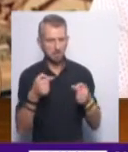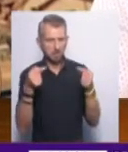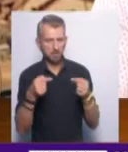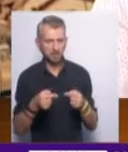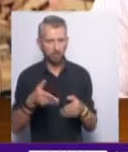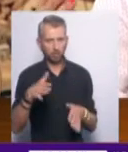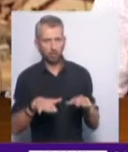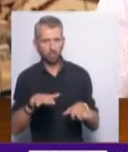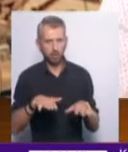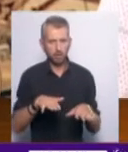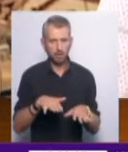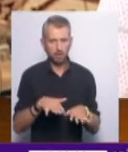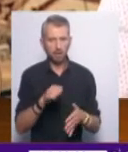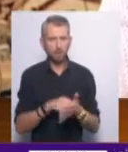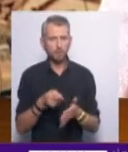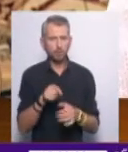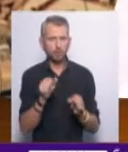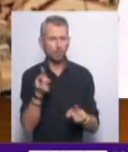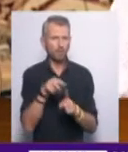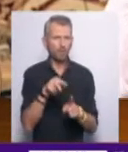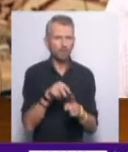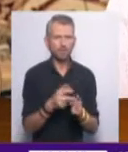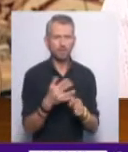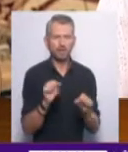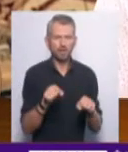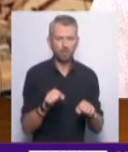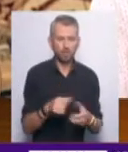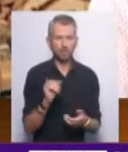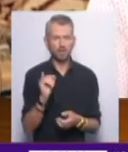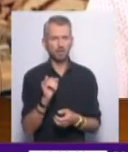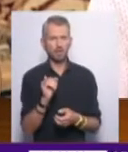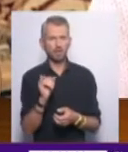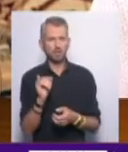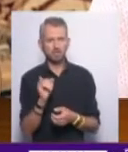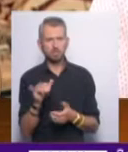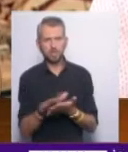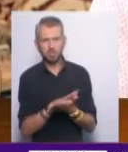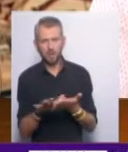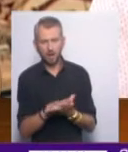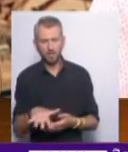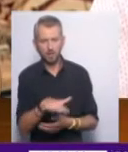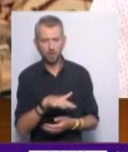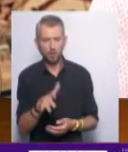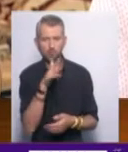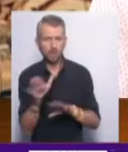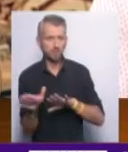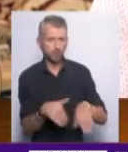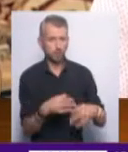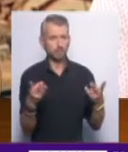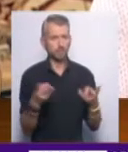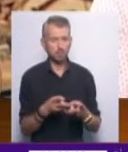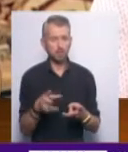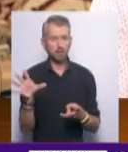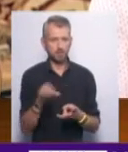цього можуть навішувати скільки завгодно і прибирання території. Ну, вже час минув, треба